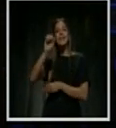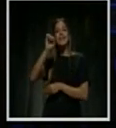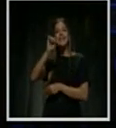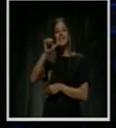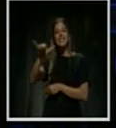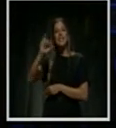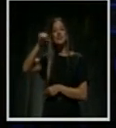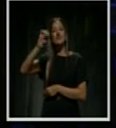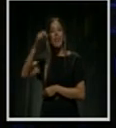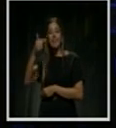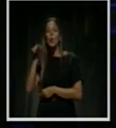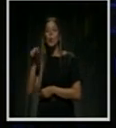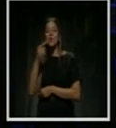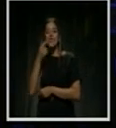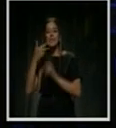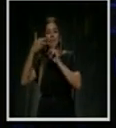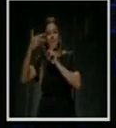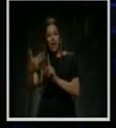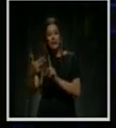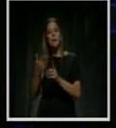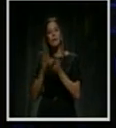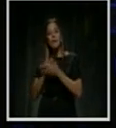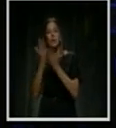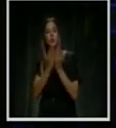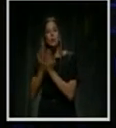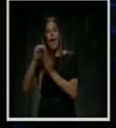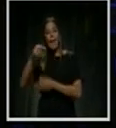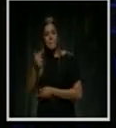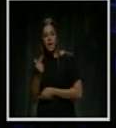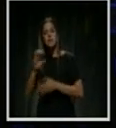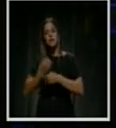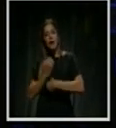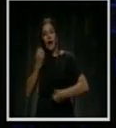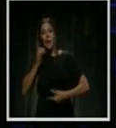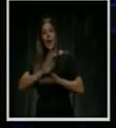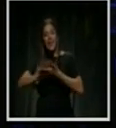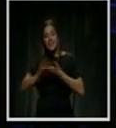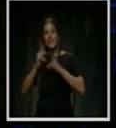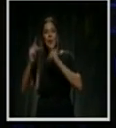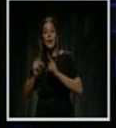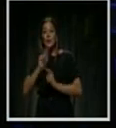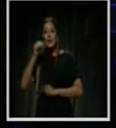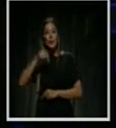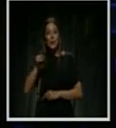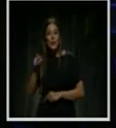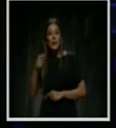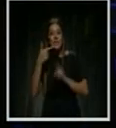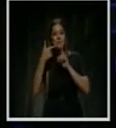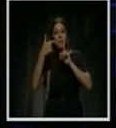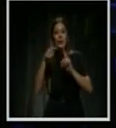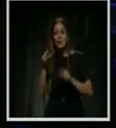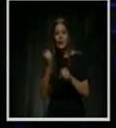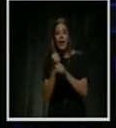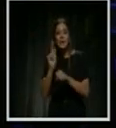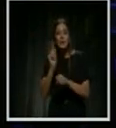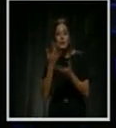jistudja l-MCAST, igradwa, lesta l-kors tiegħu u llum ta' 17-il sena jaħdem fuq